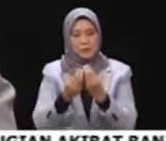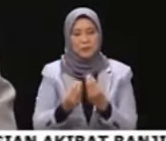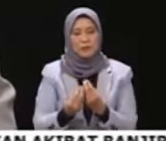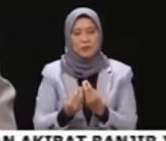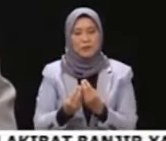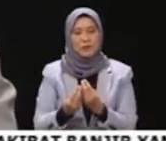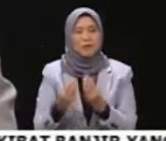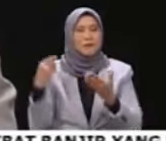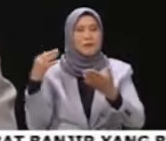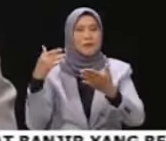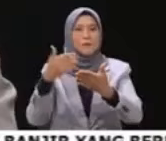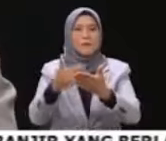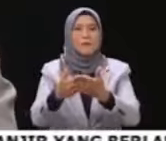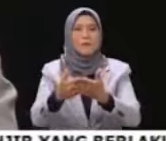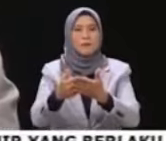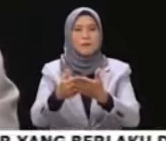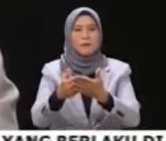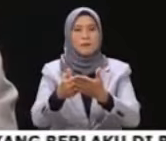sampai bulan